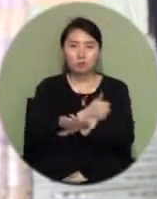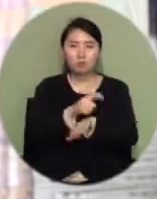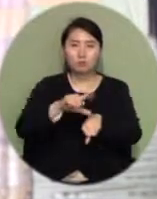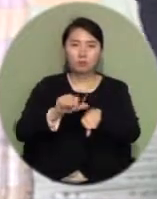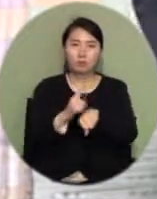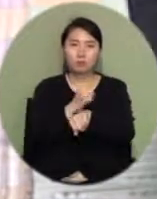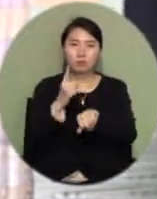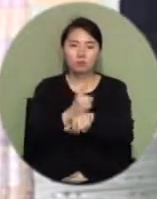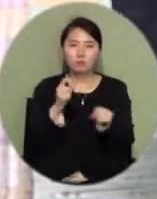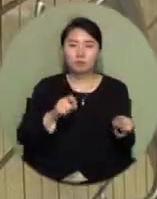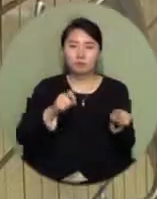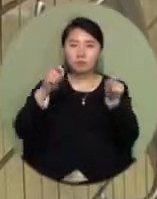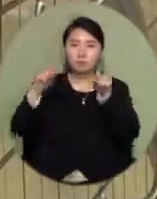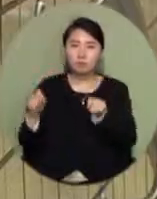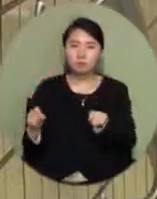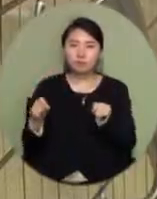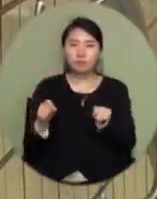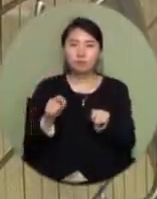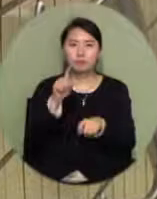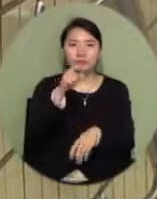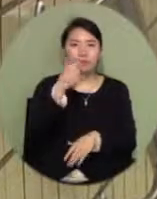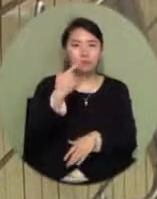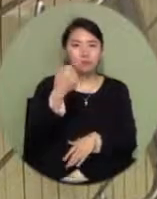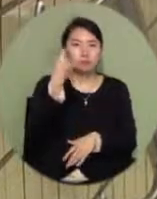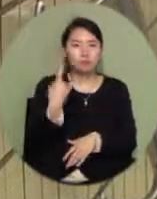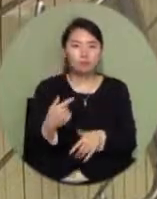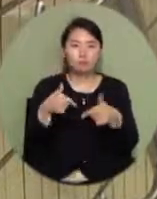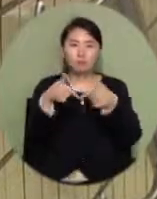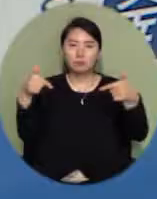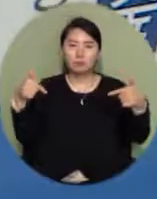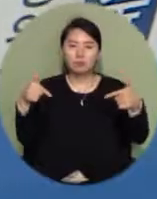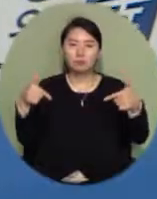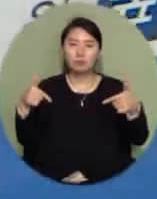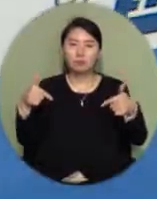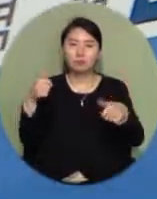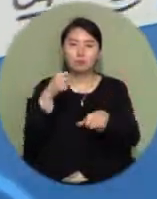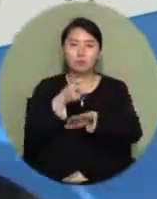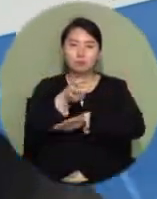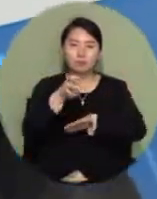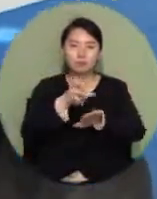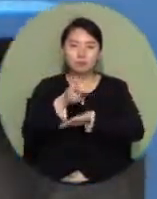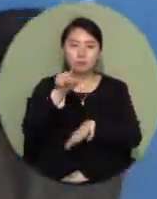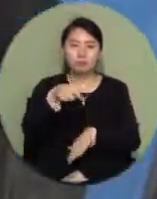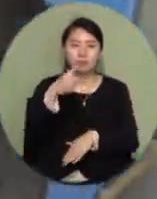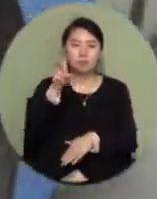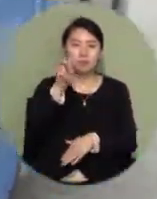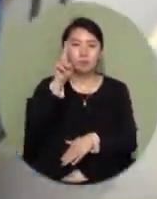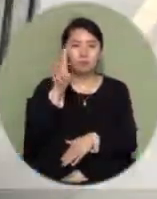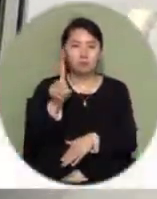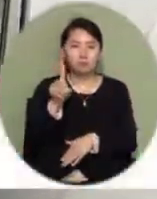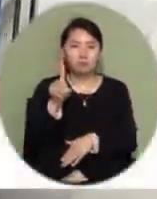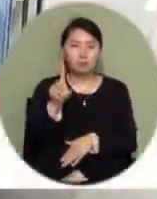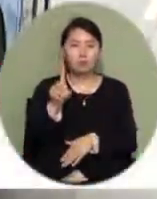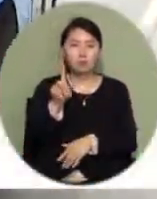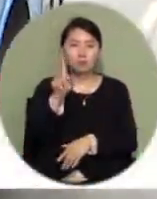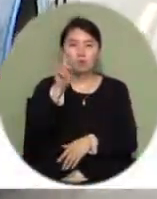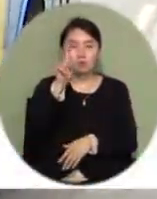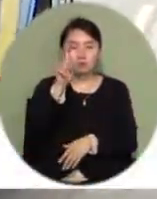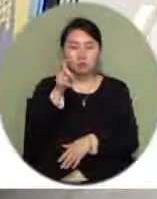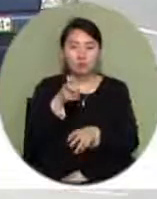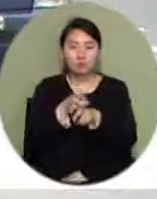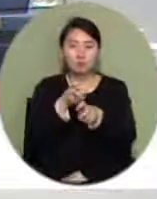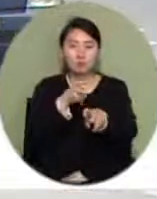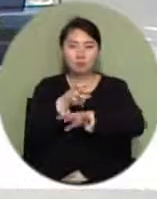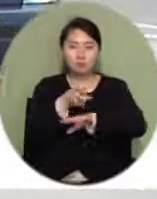시간대를 1시간씩 연장해 총 16회 운행을 늘렸습니다. 버스는 121번 버스 등 11개